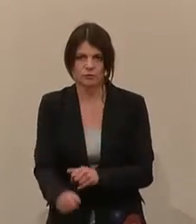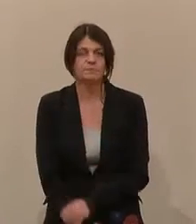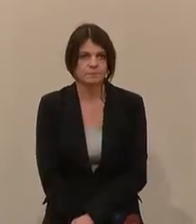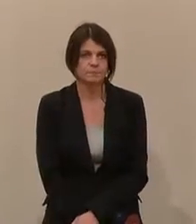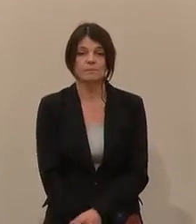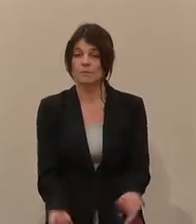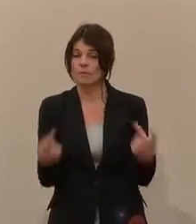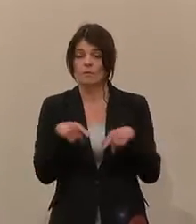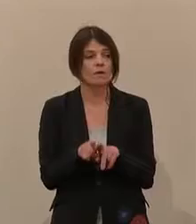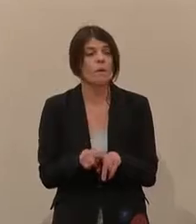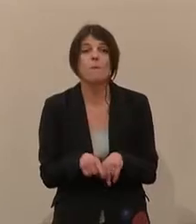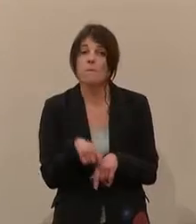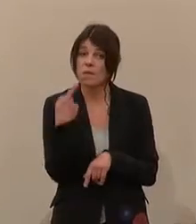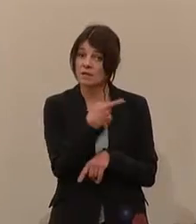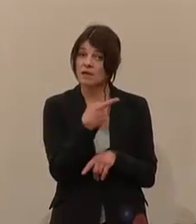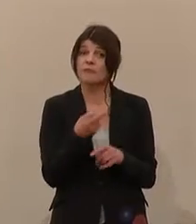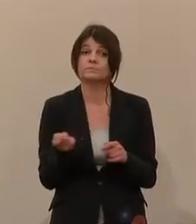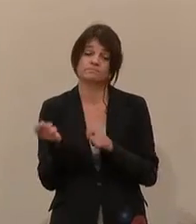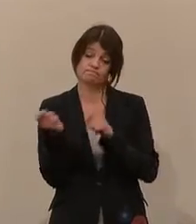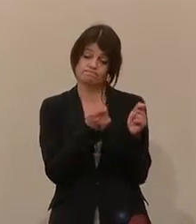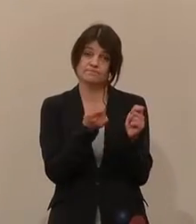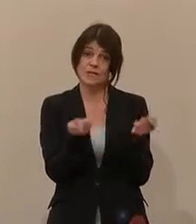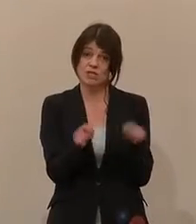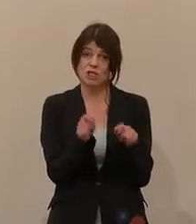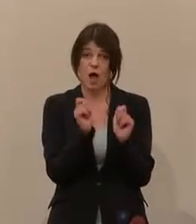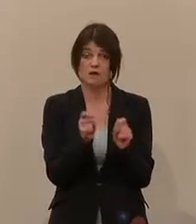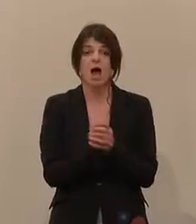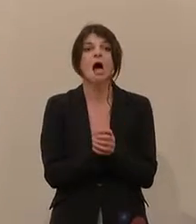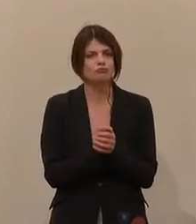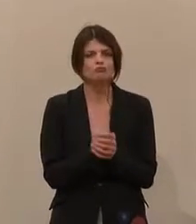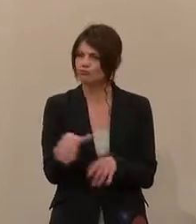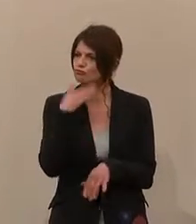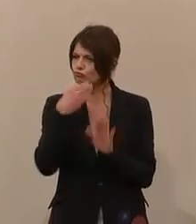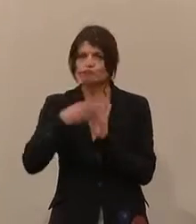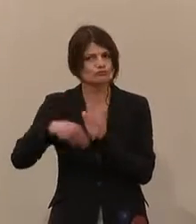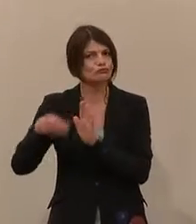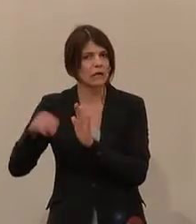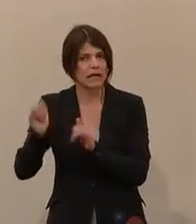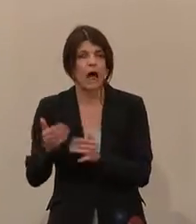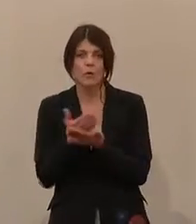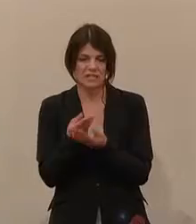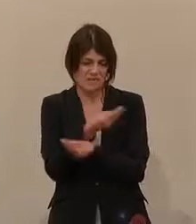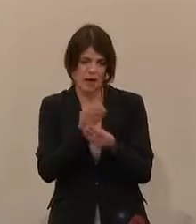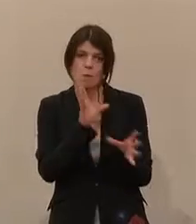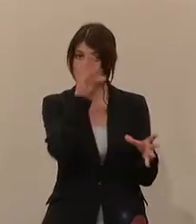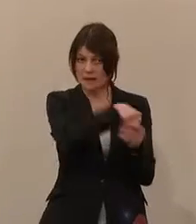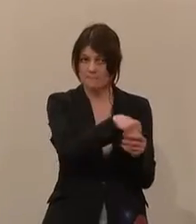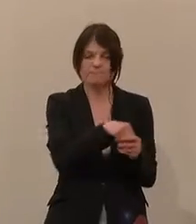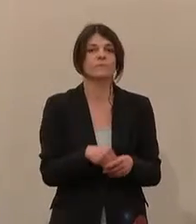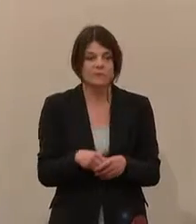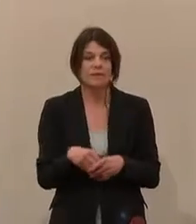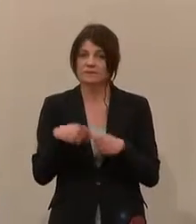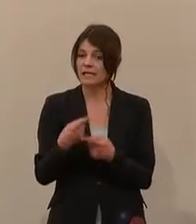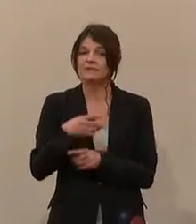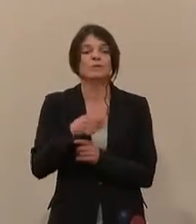Das neue Sportbudget sei keine Wende, sondern nur eine Fortführung, so Douglas Heuers-Trautmannsdorf, Sportsprecher der NEOS. Er spricht sich